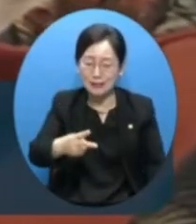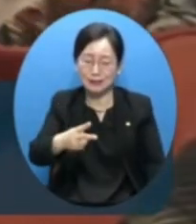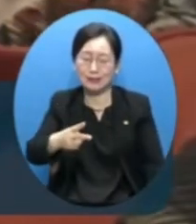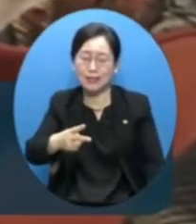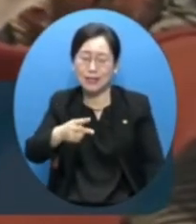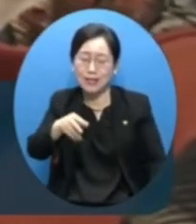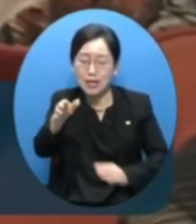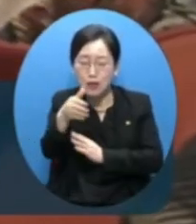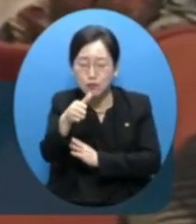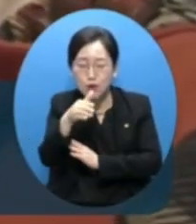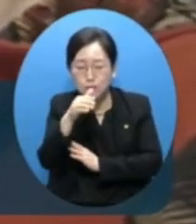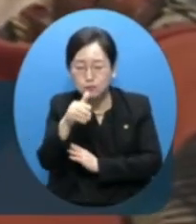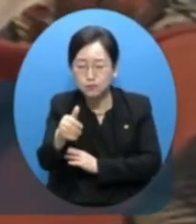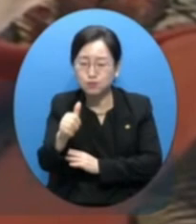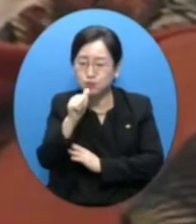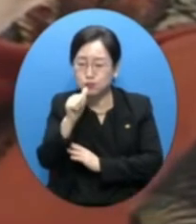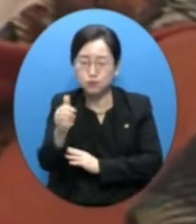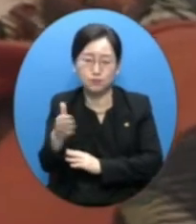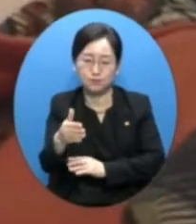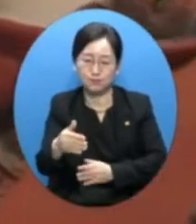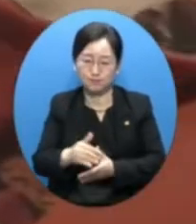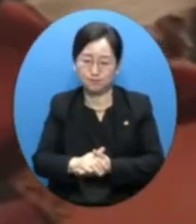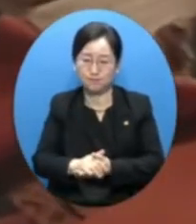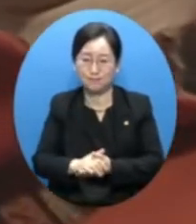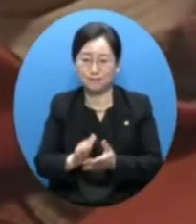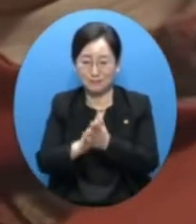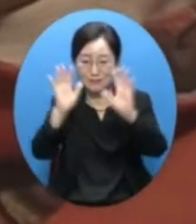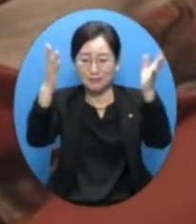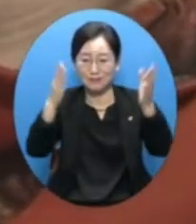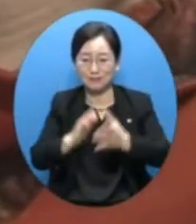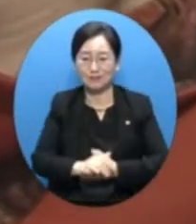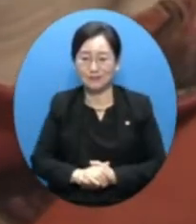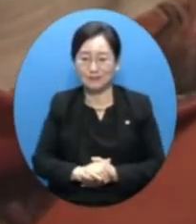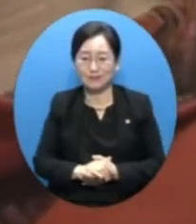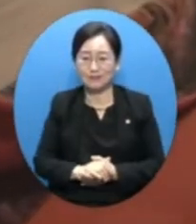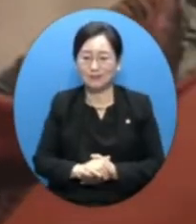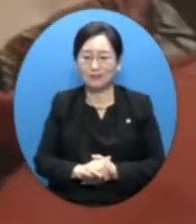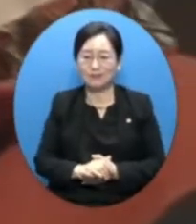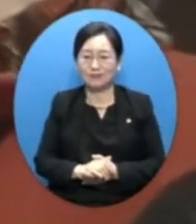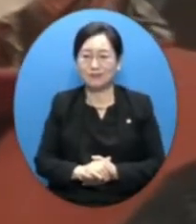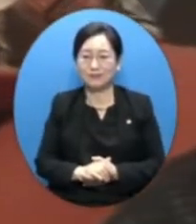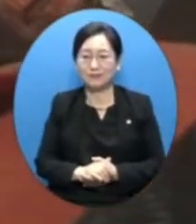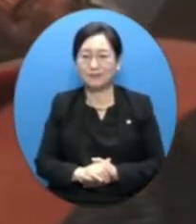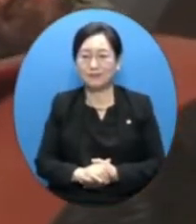물었습니다. 할렐루야.